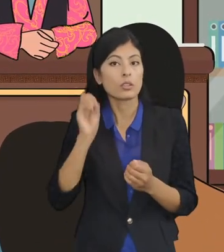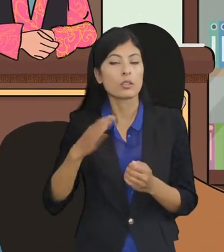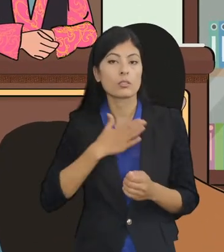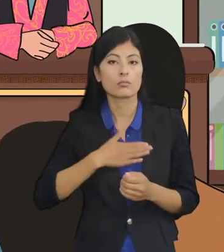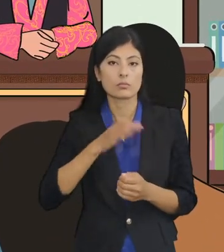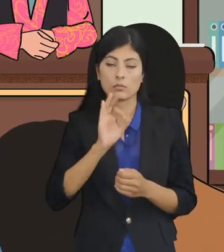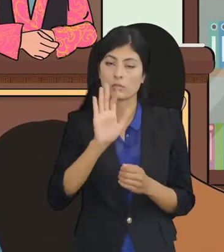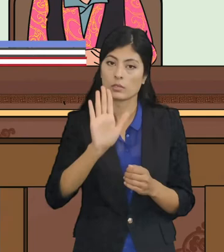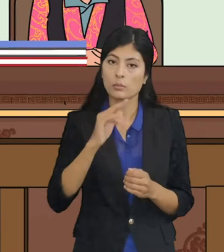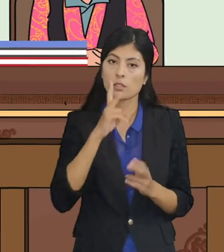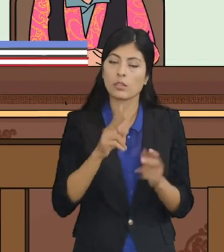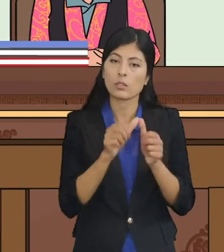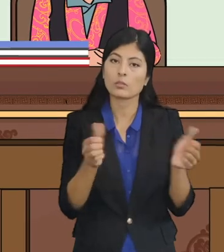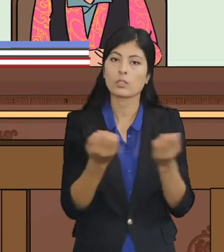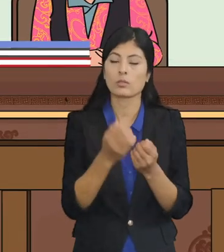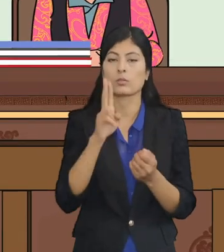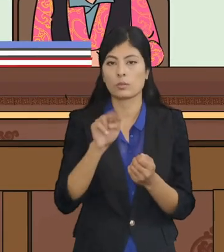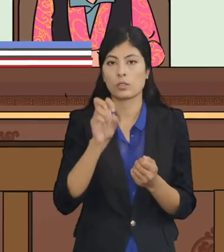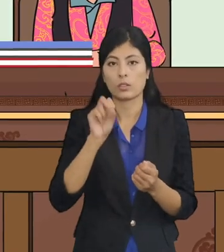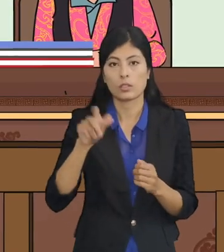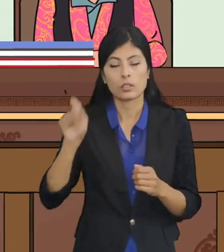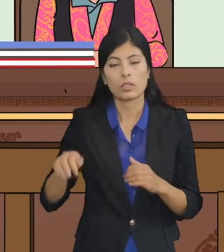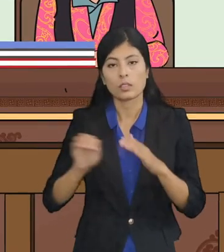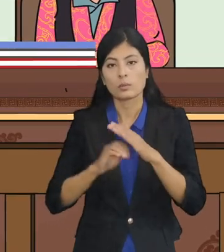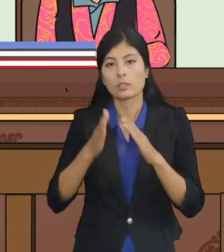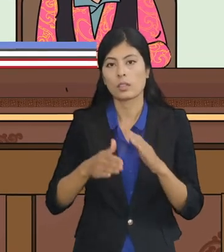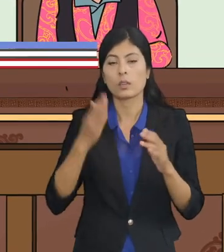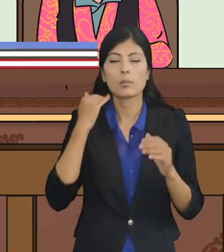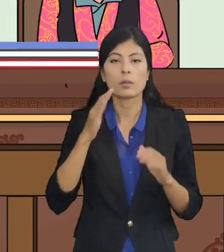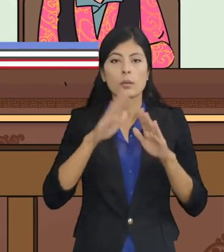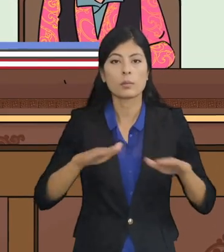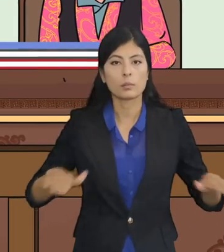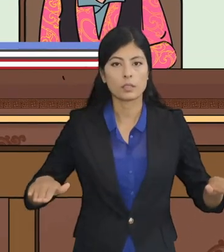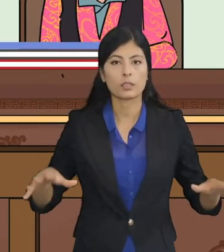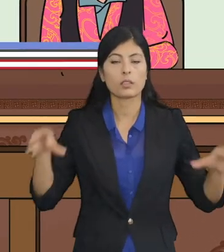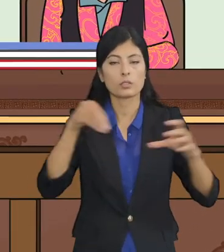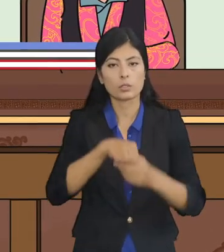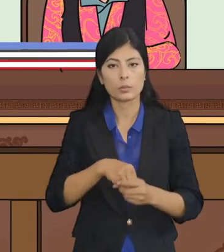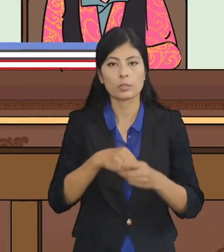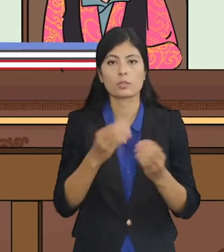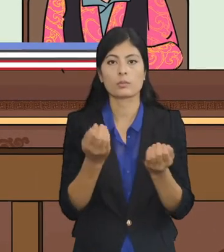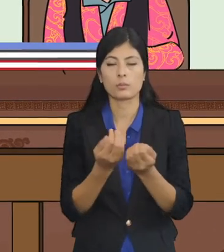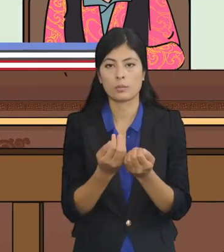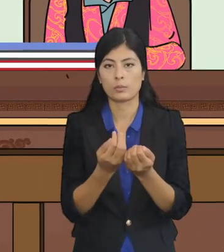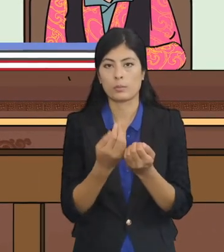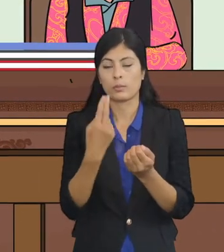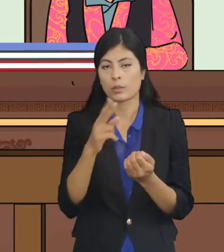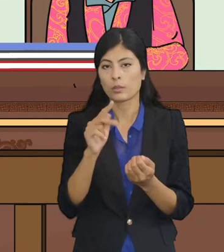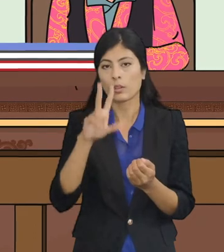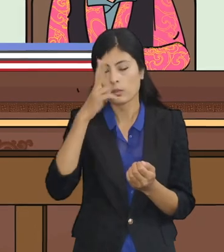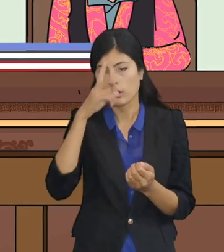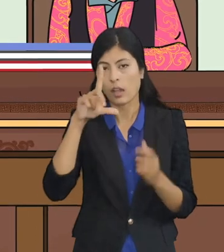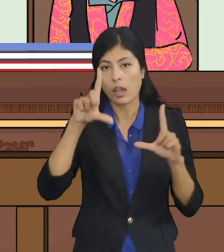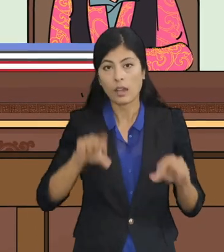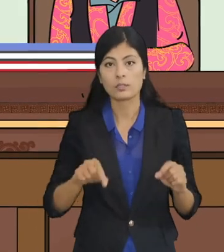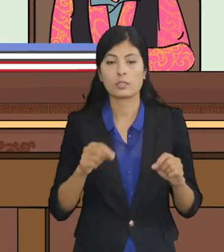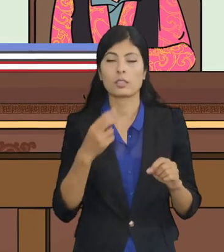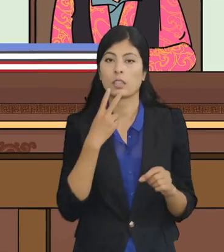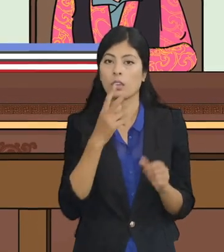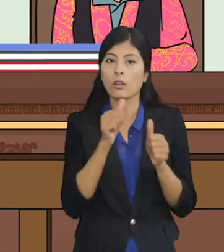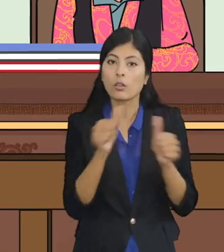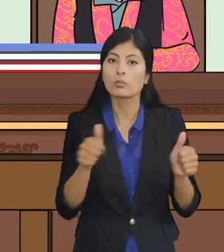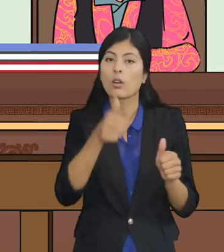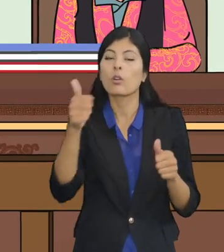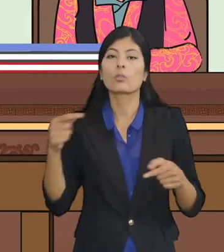सक्दछ। तर न्यायिक समितिले महिला तथा बालबालिका समावेश रहेको तथा आवश्यक देखिएको अन्य विवादको सुनवाईको